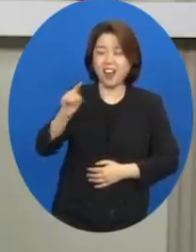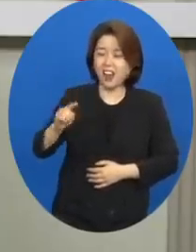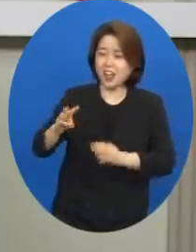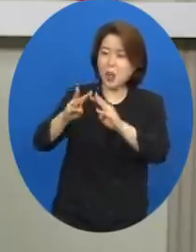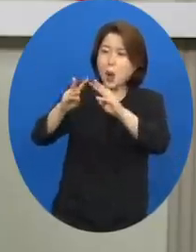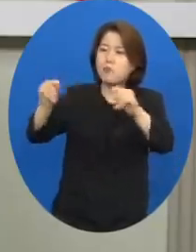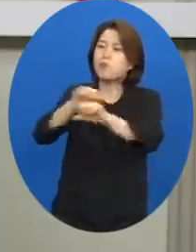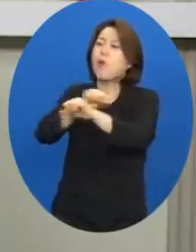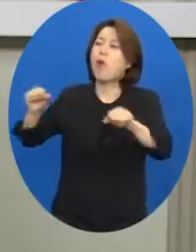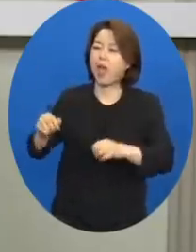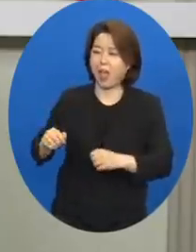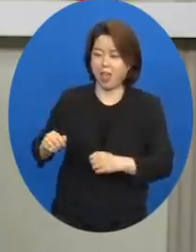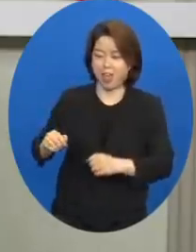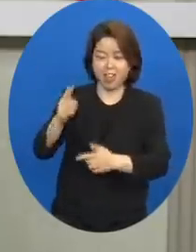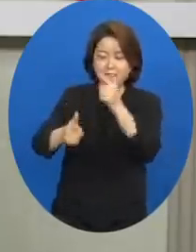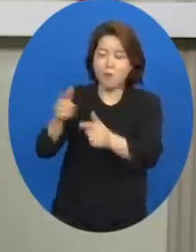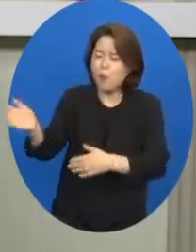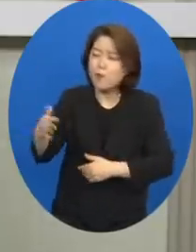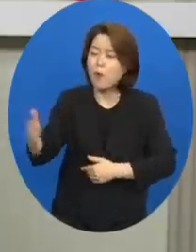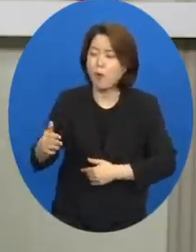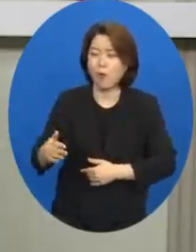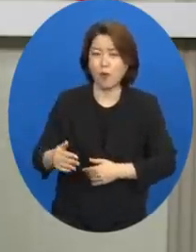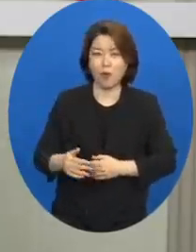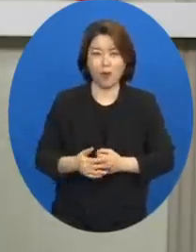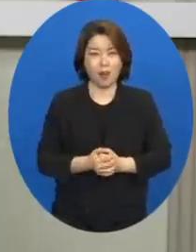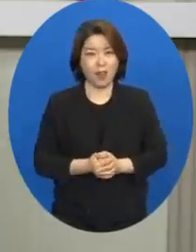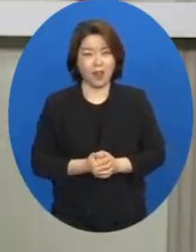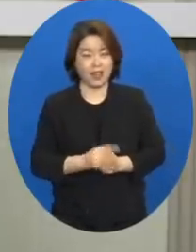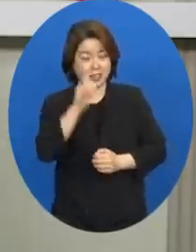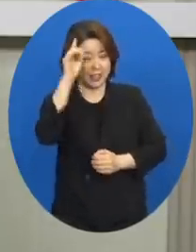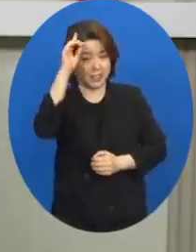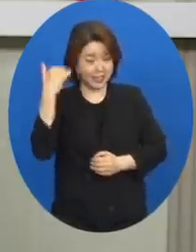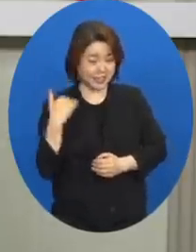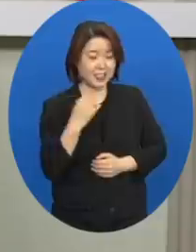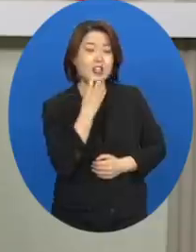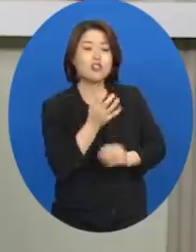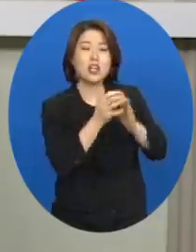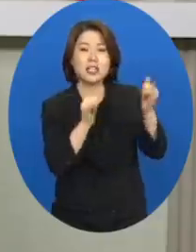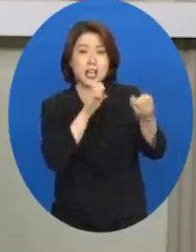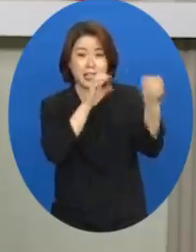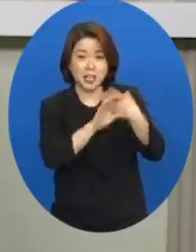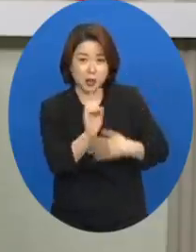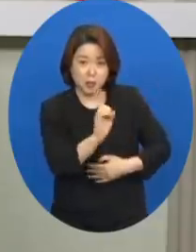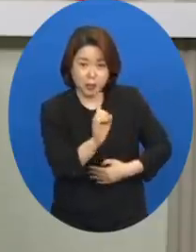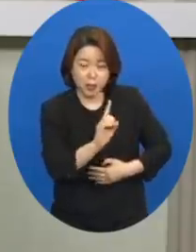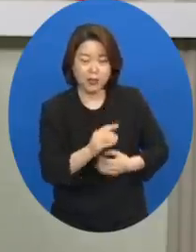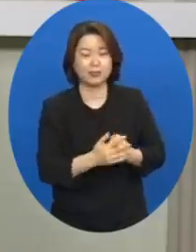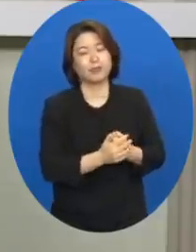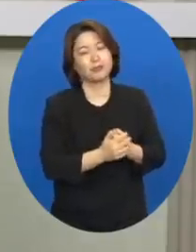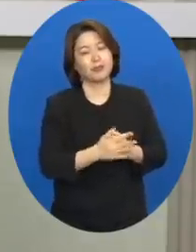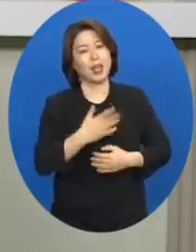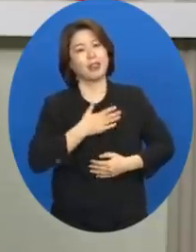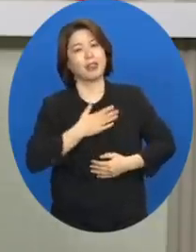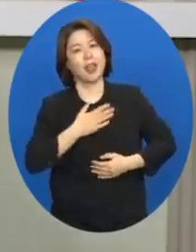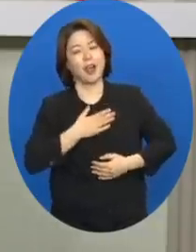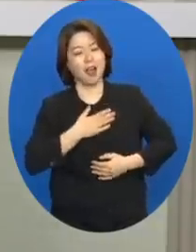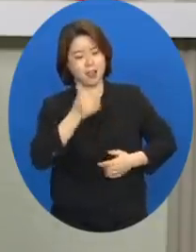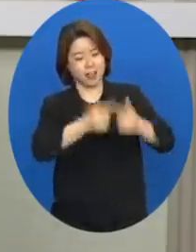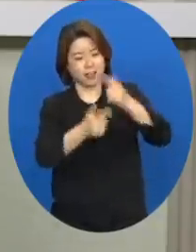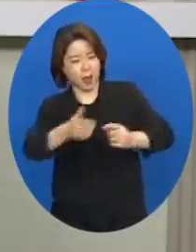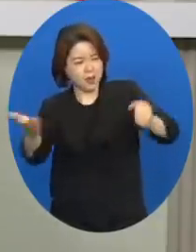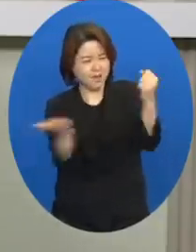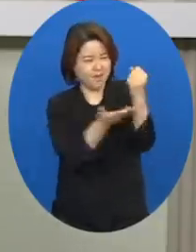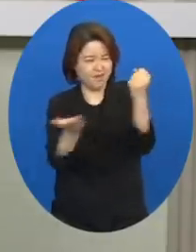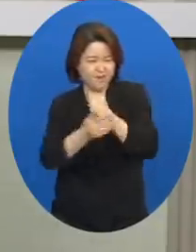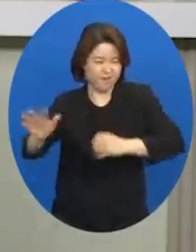점거 리야 그랬더니 그 키작은 유대인이 대답하기를 제가 한 나무를 다 배워 버린